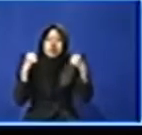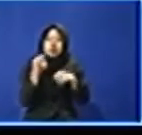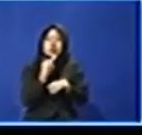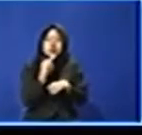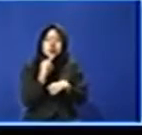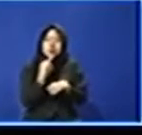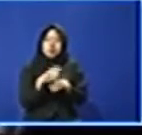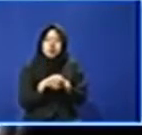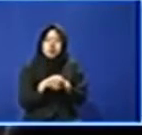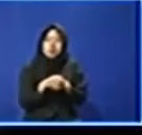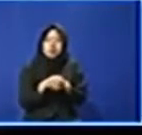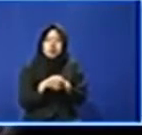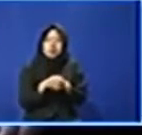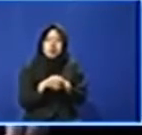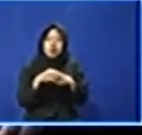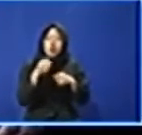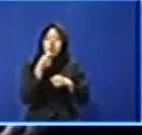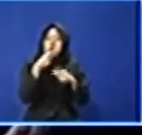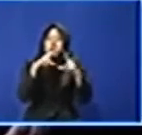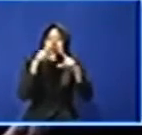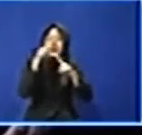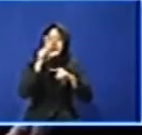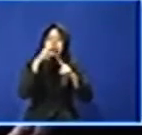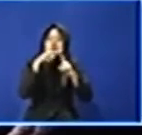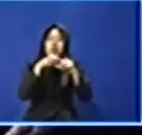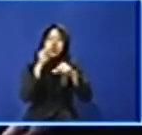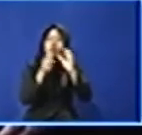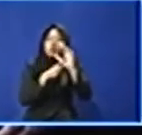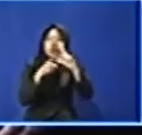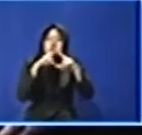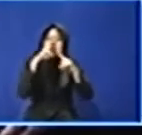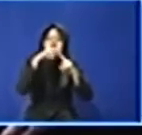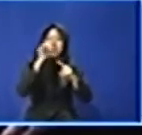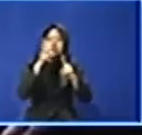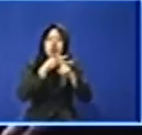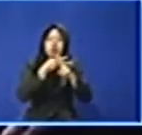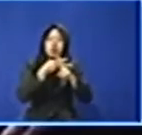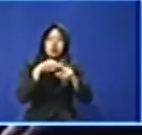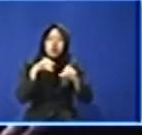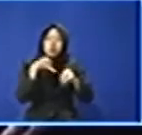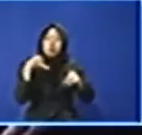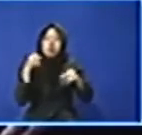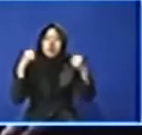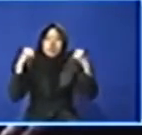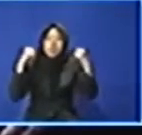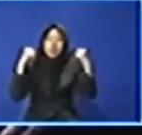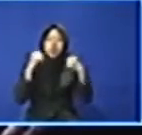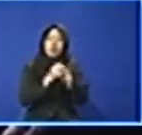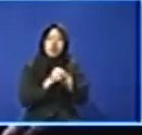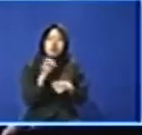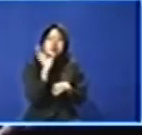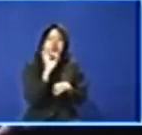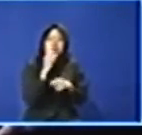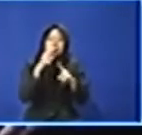tetapi obat sekalian terhadap hubungan juga Memang saja alternatif batu yang tinggi pusat kesehatan primer ataupun sakit sudah